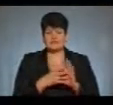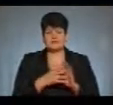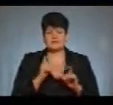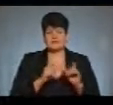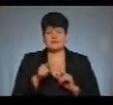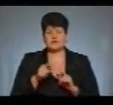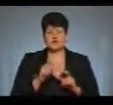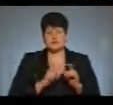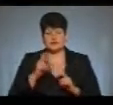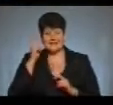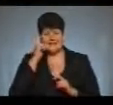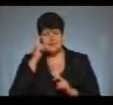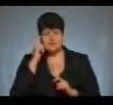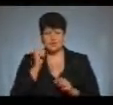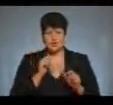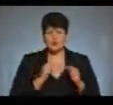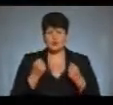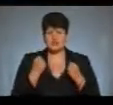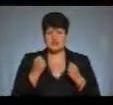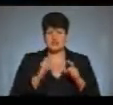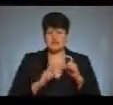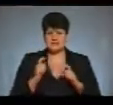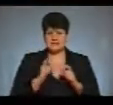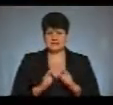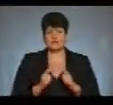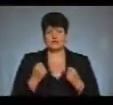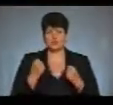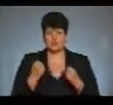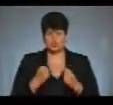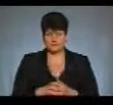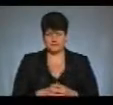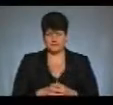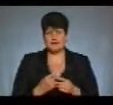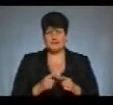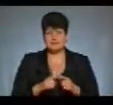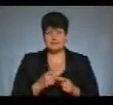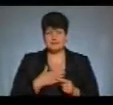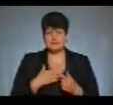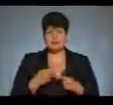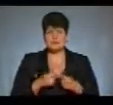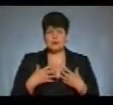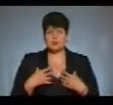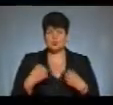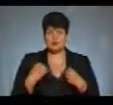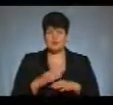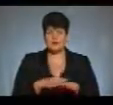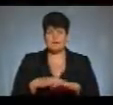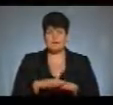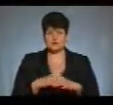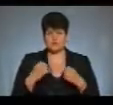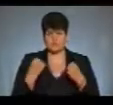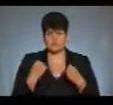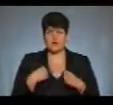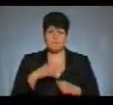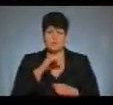Київського університету фізичної культури. Студентська миля для мене насамперед оздоровлення і масовий спорт. Я